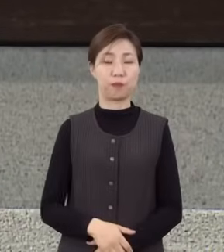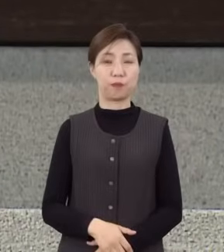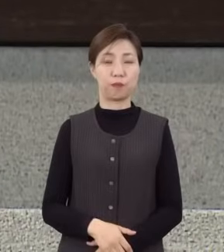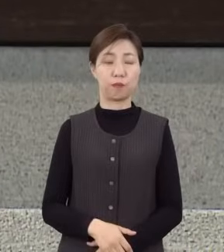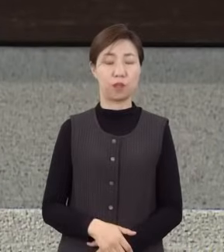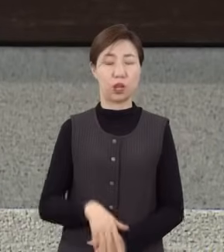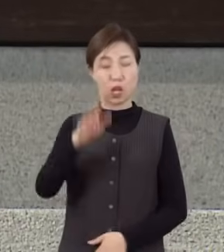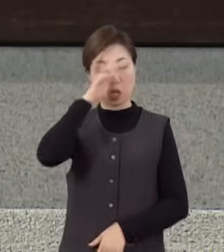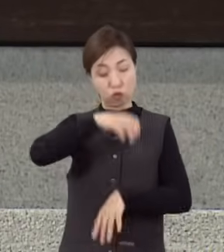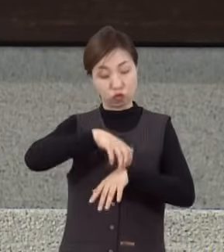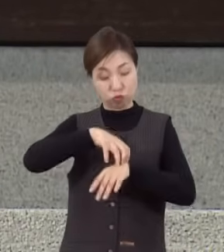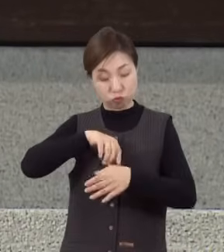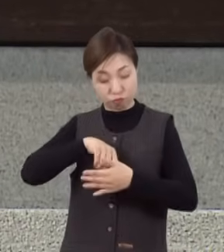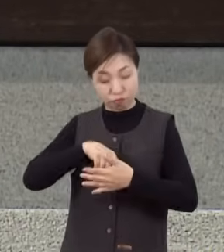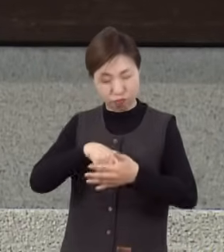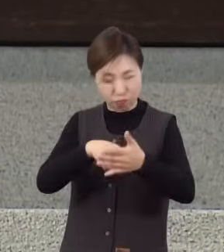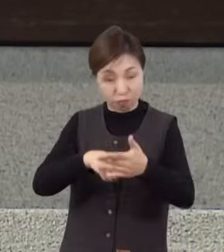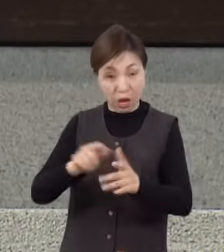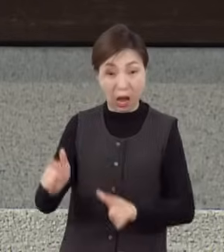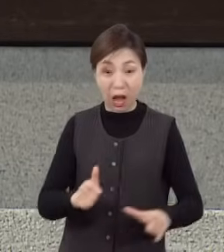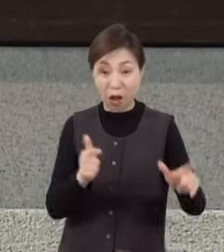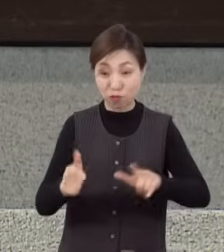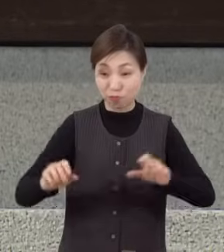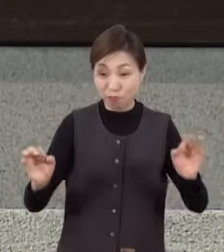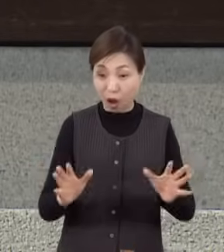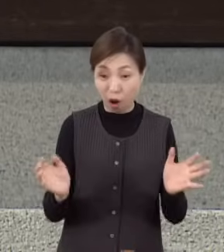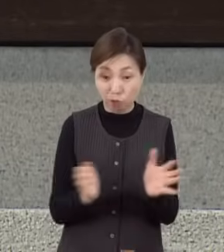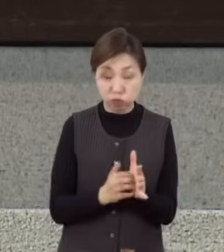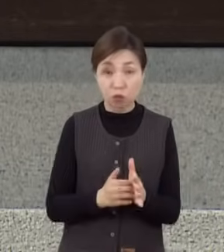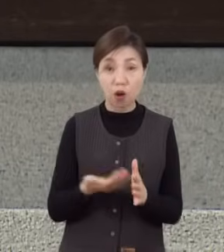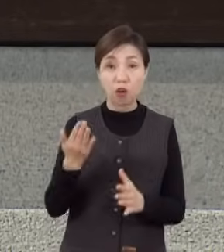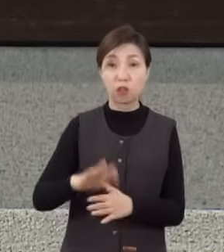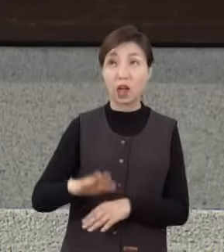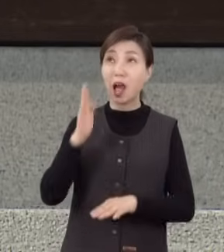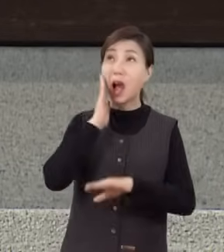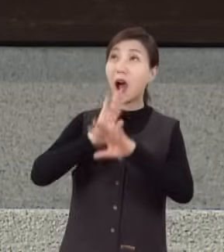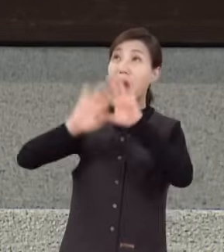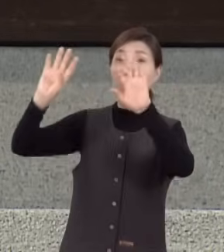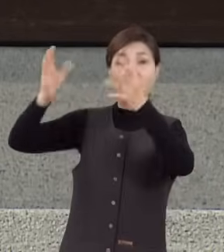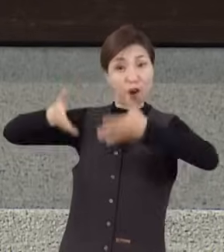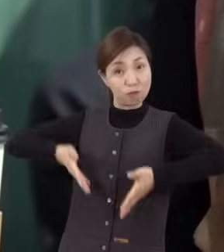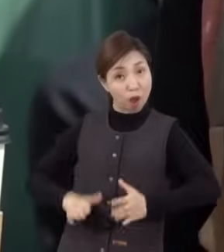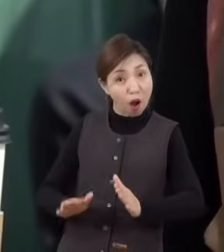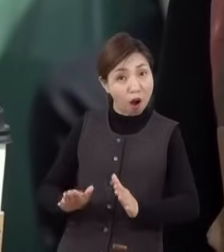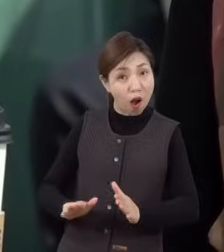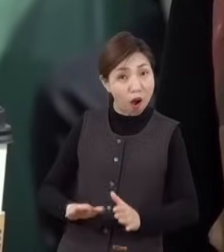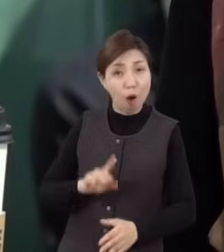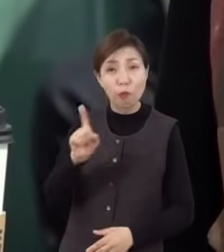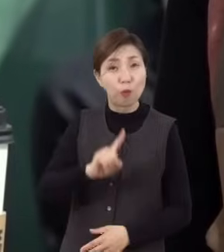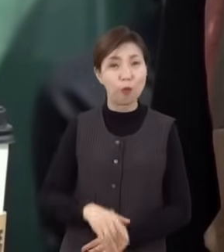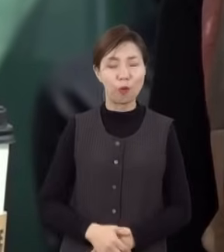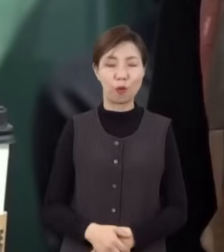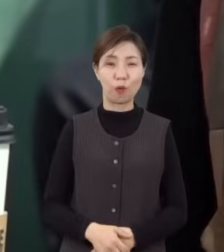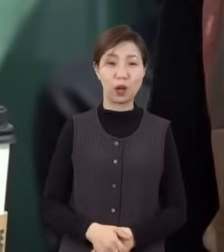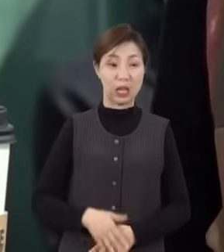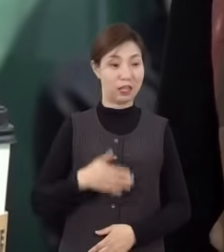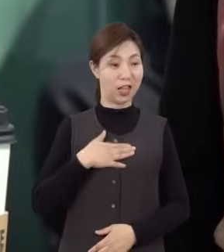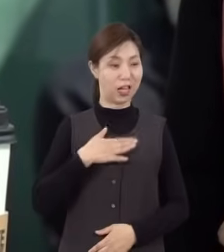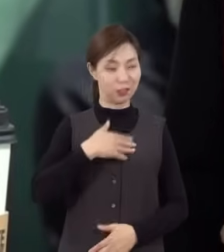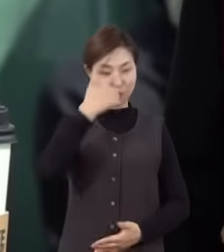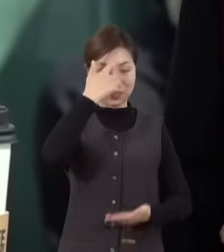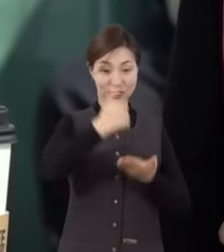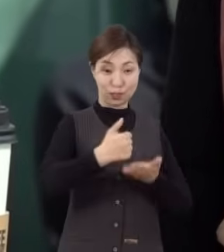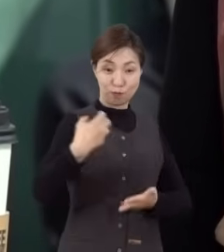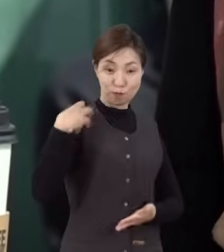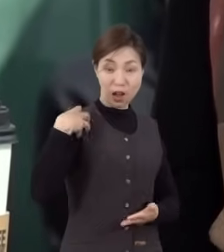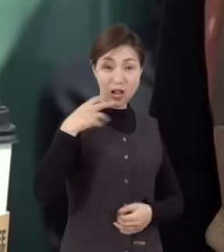중노릇 며칠 했는데? 하루 했는데. 야, 그럼 나 지금 벌써 중노릇 한 지 25년이 넘어갔는데.